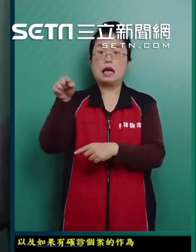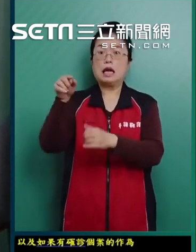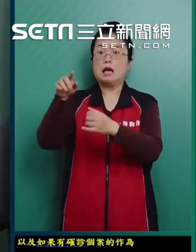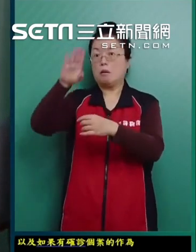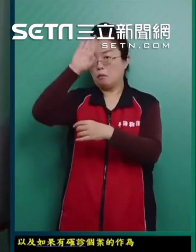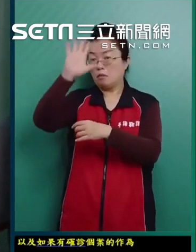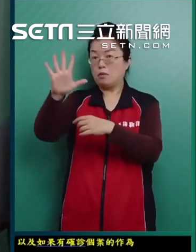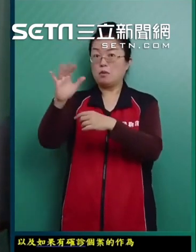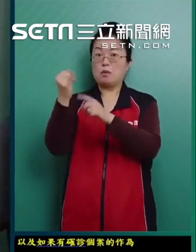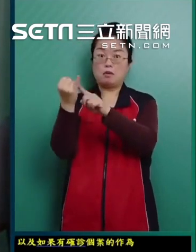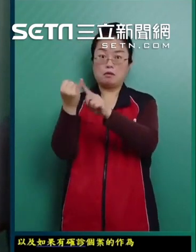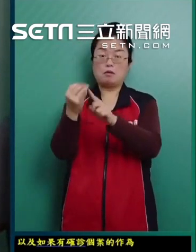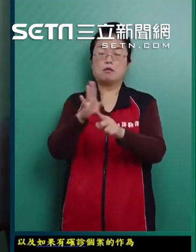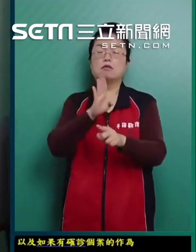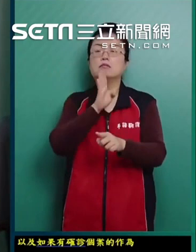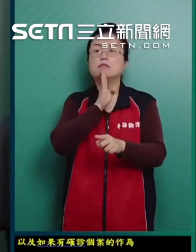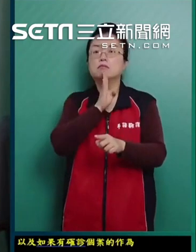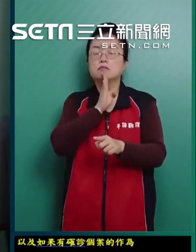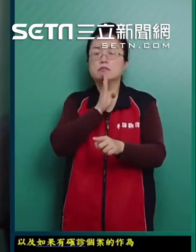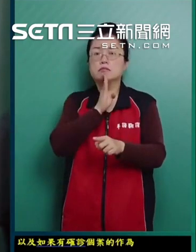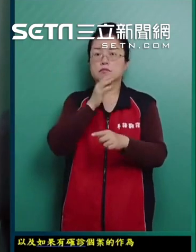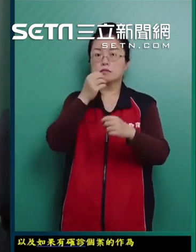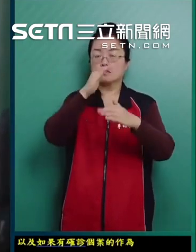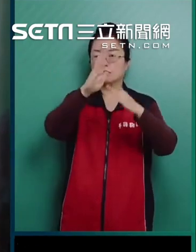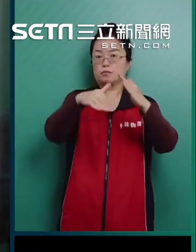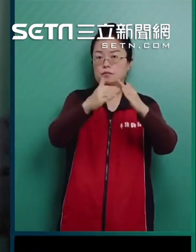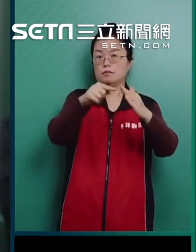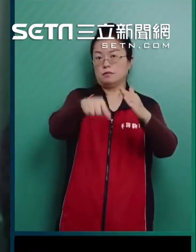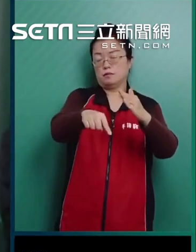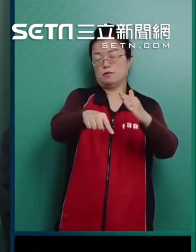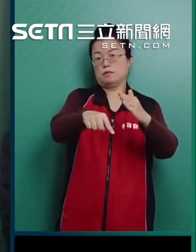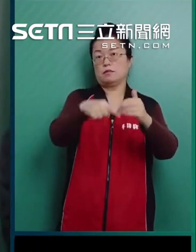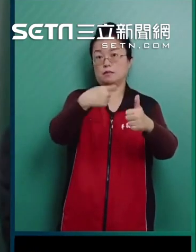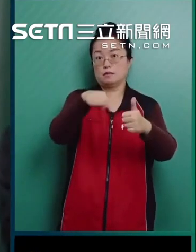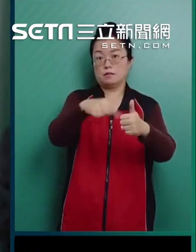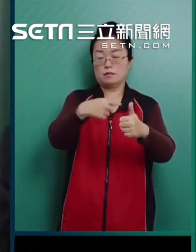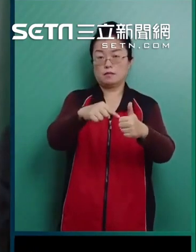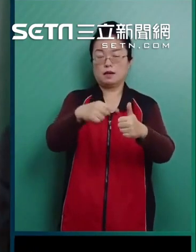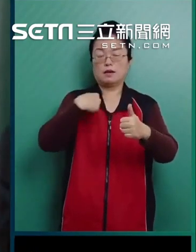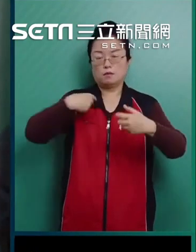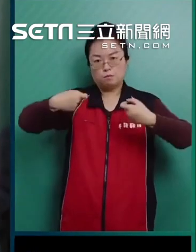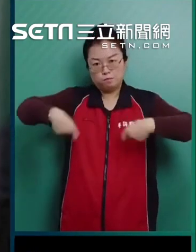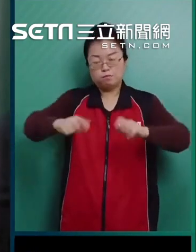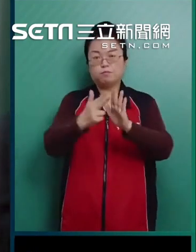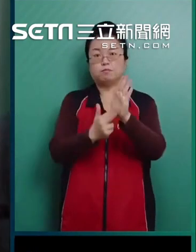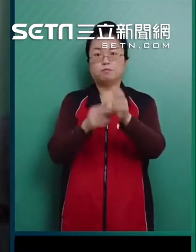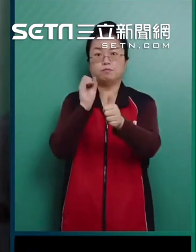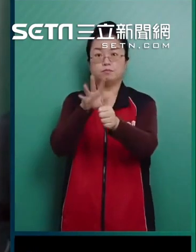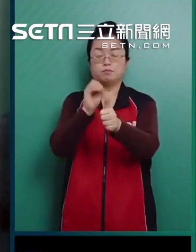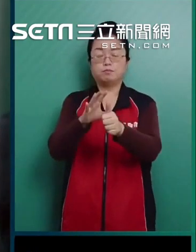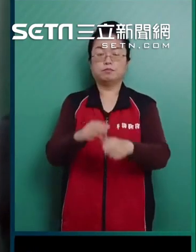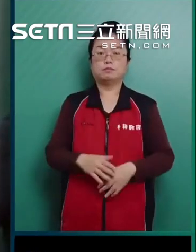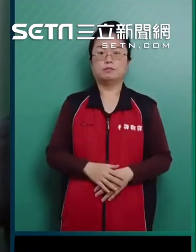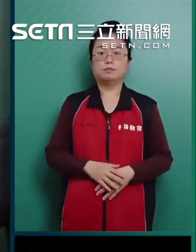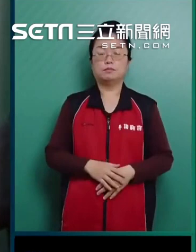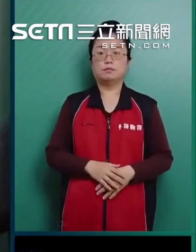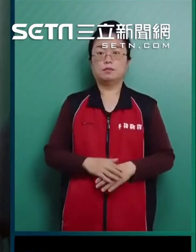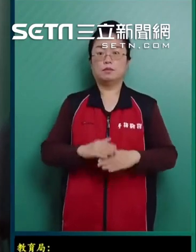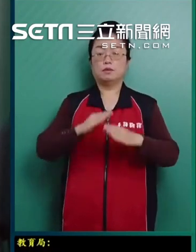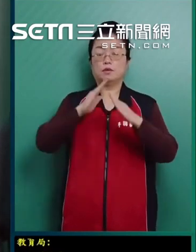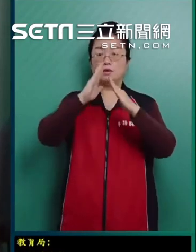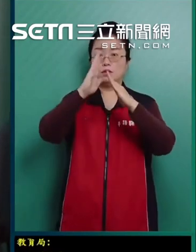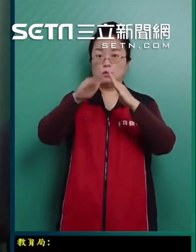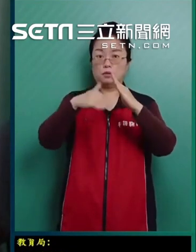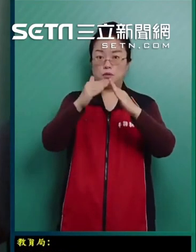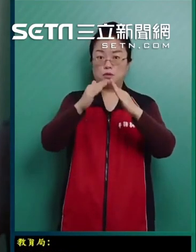那后续的我们处理给跟大家做简要报告。那其中我们大概有26校，那我有45位的